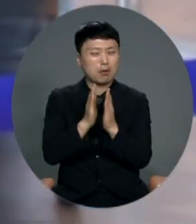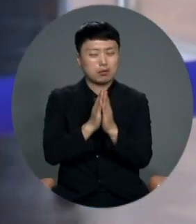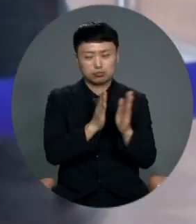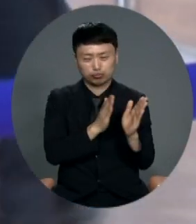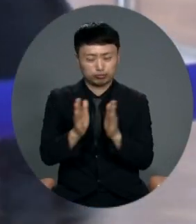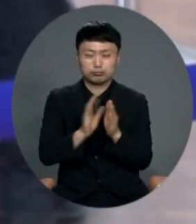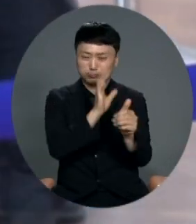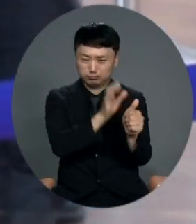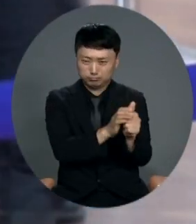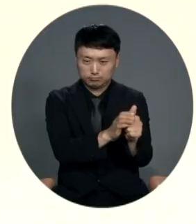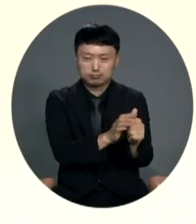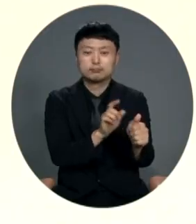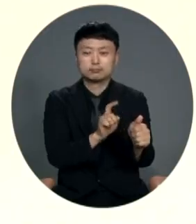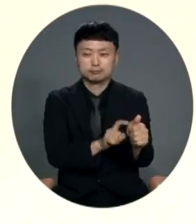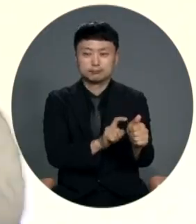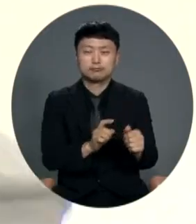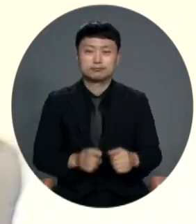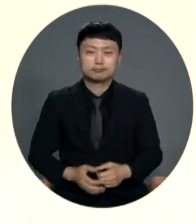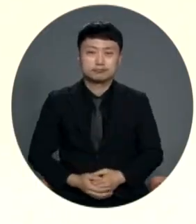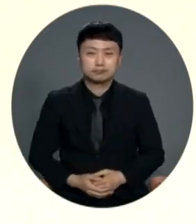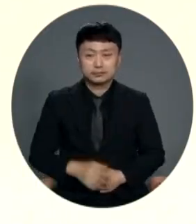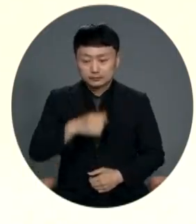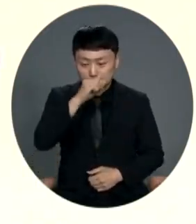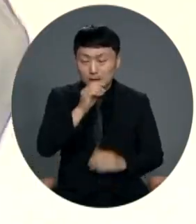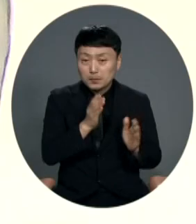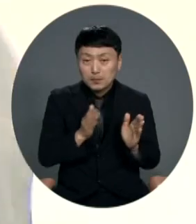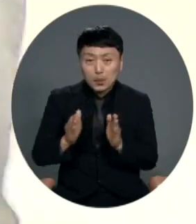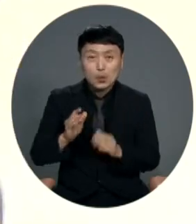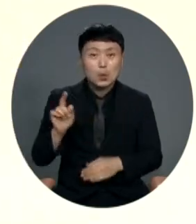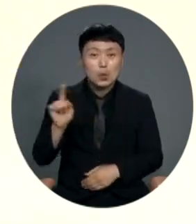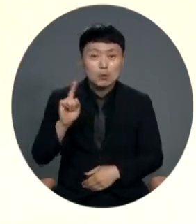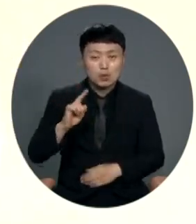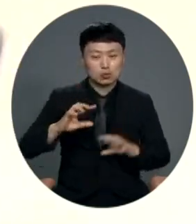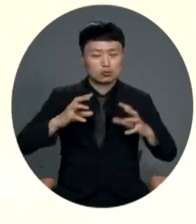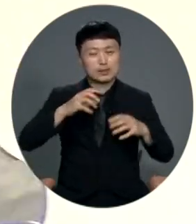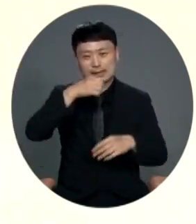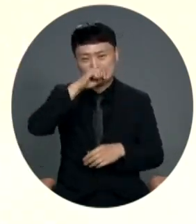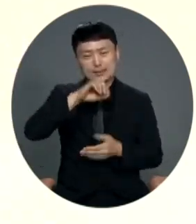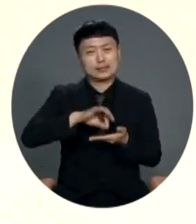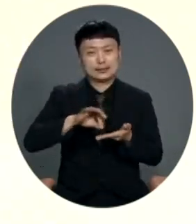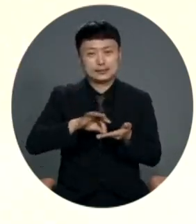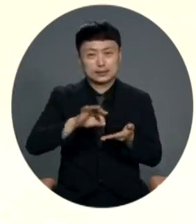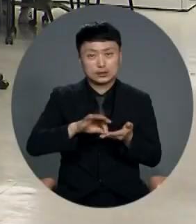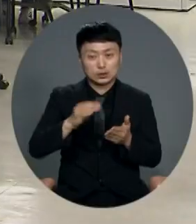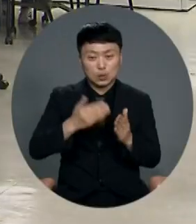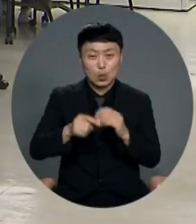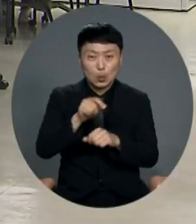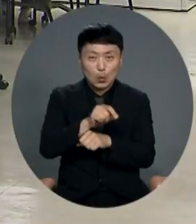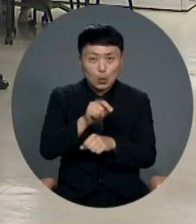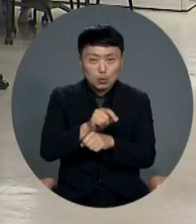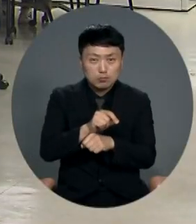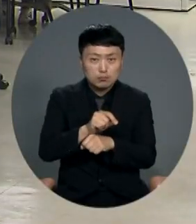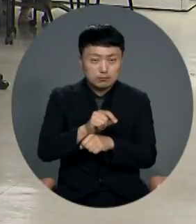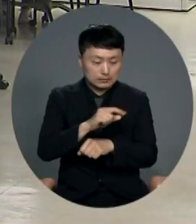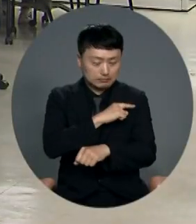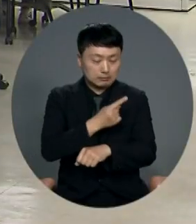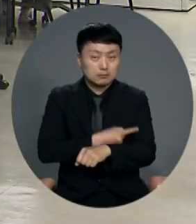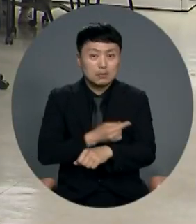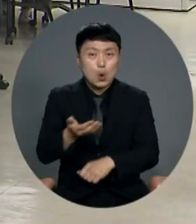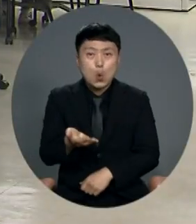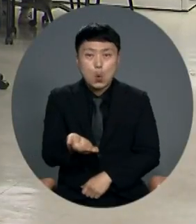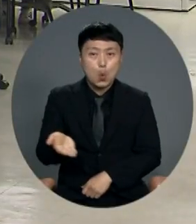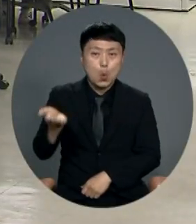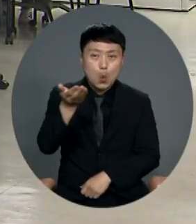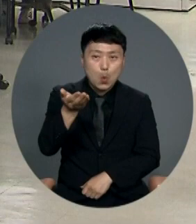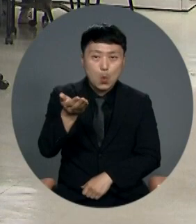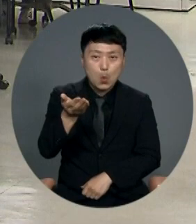답이 돌아왔습니다. 예산은 국제화 여비에서 나왔습니다. 공무원의 업무 능력을 높일 목적으로 해외